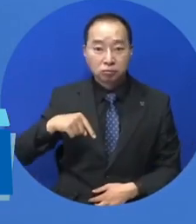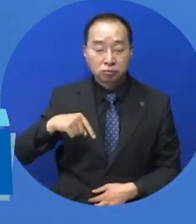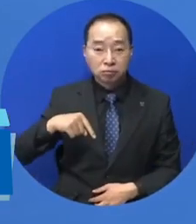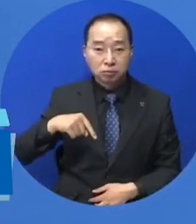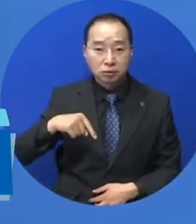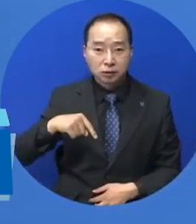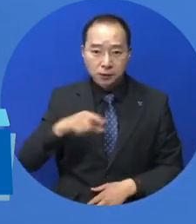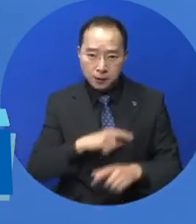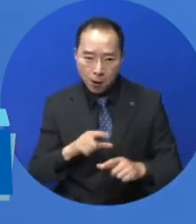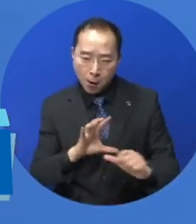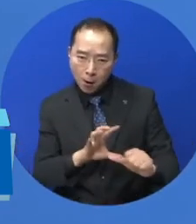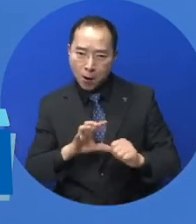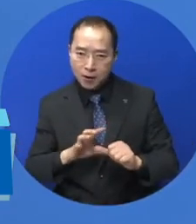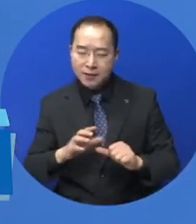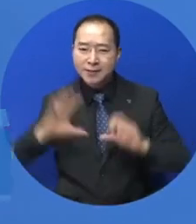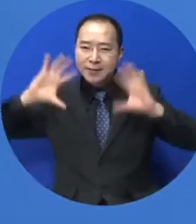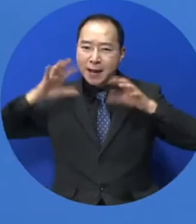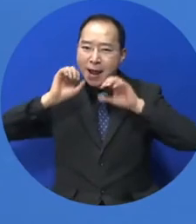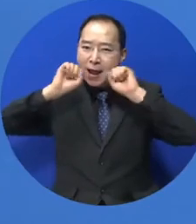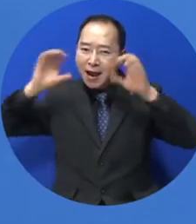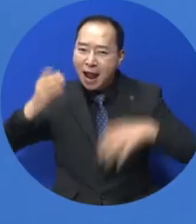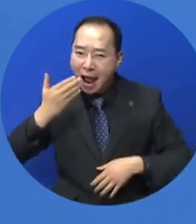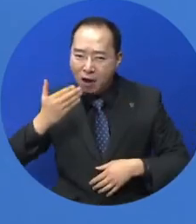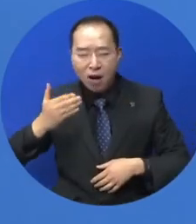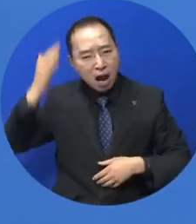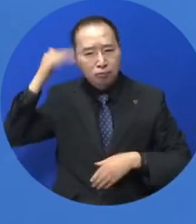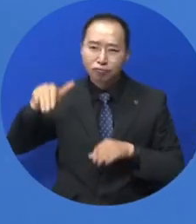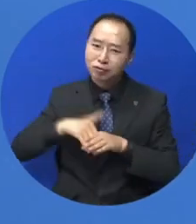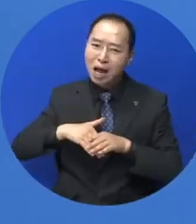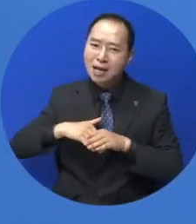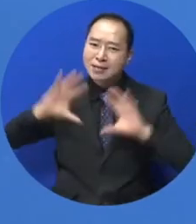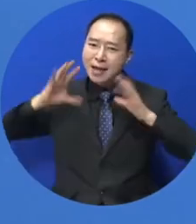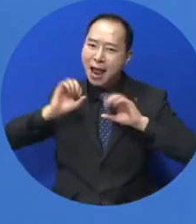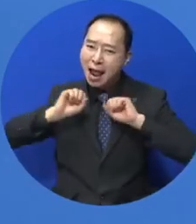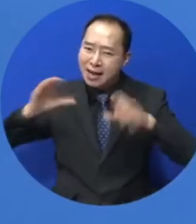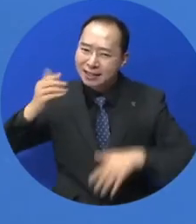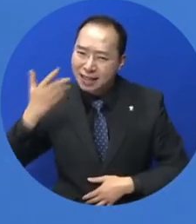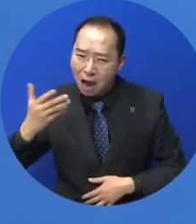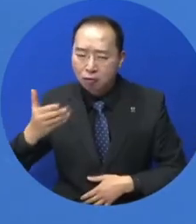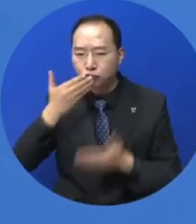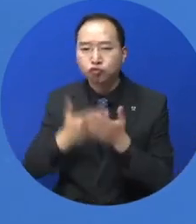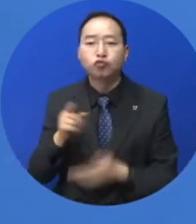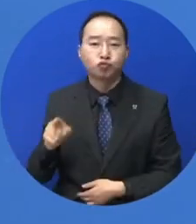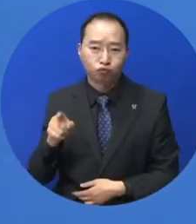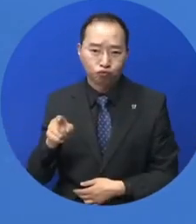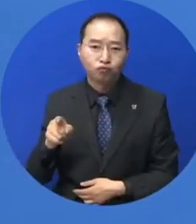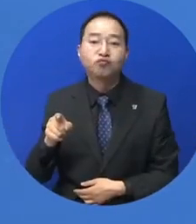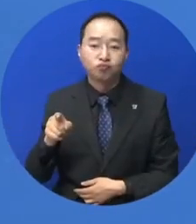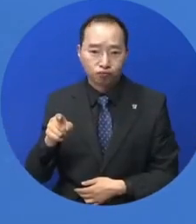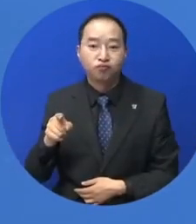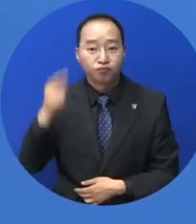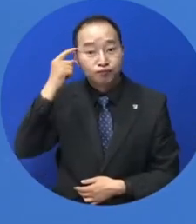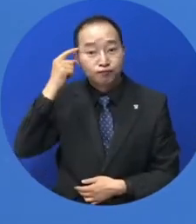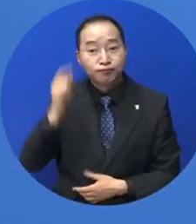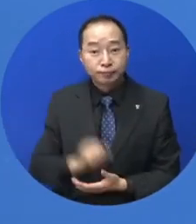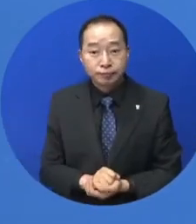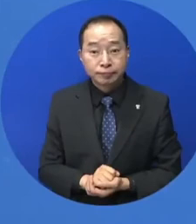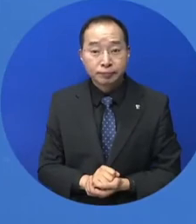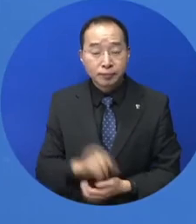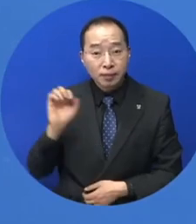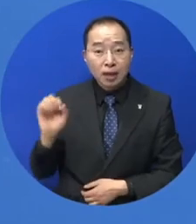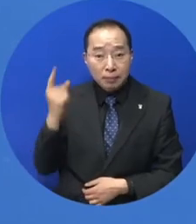어떻게 좀 더 활용하고 홍보하고 우리의 문화를 알리느냐 이것이 굉장히 중요한 시기이고